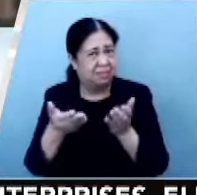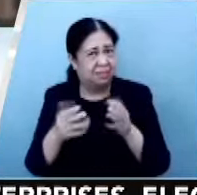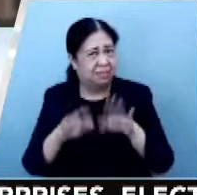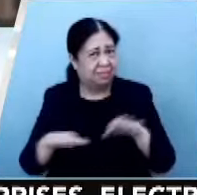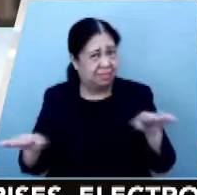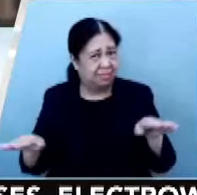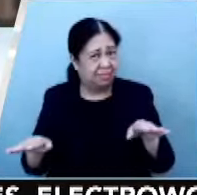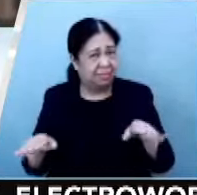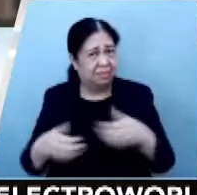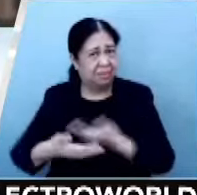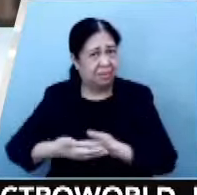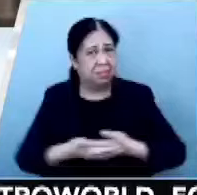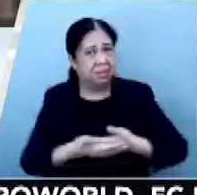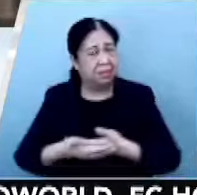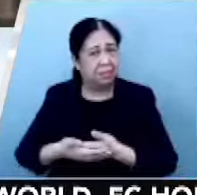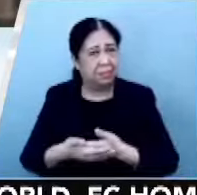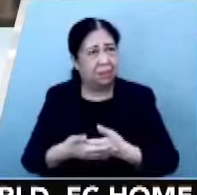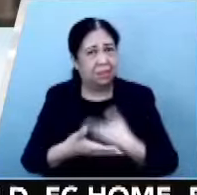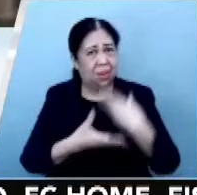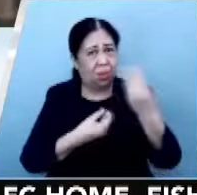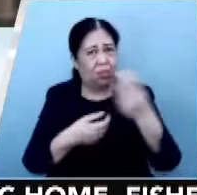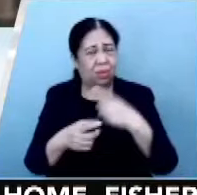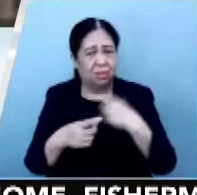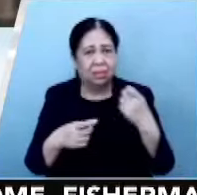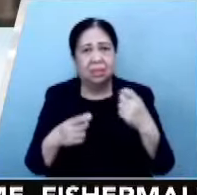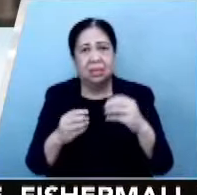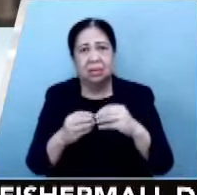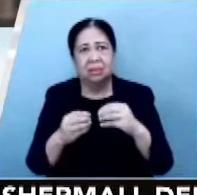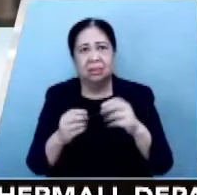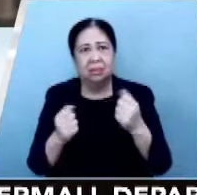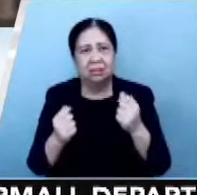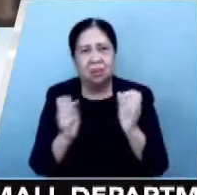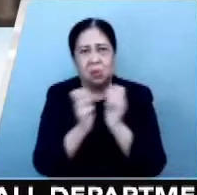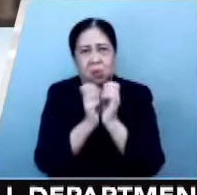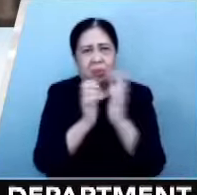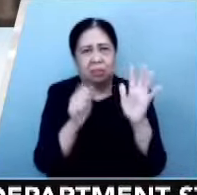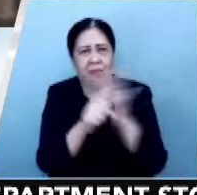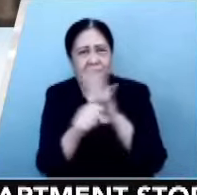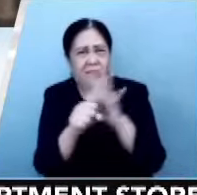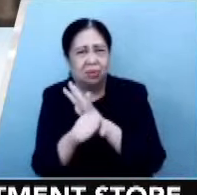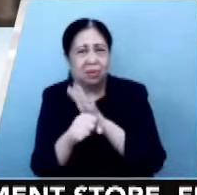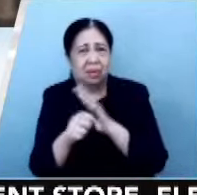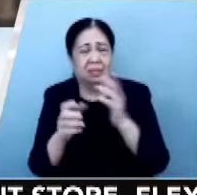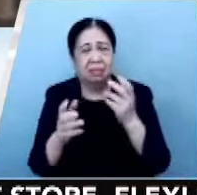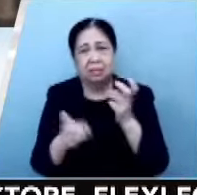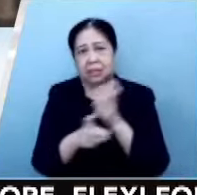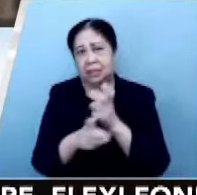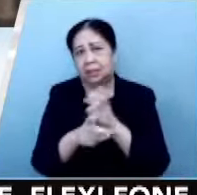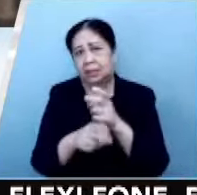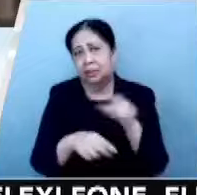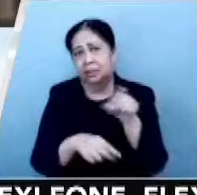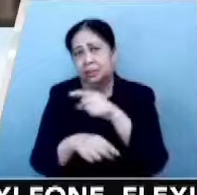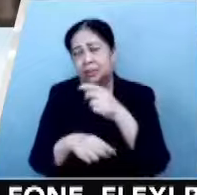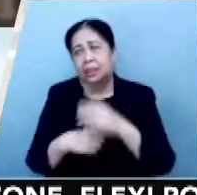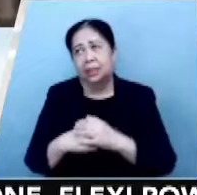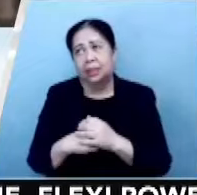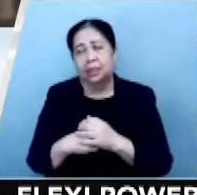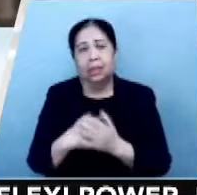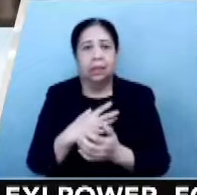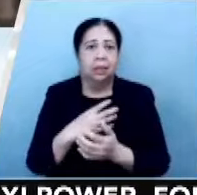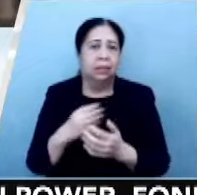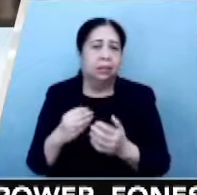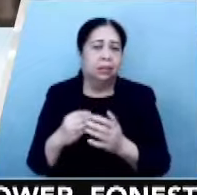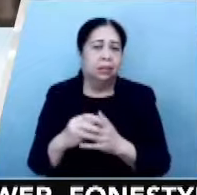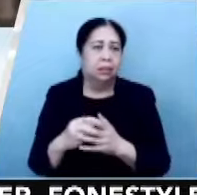baby, sapagkat si masikipan na po at maaaring mahirapan po kayo. At doon po